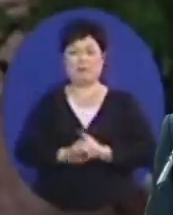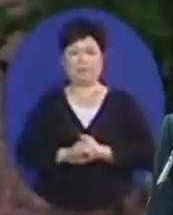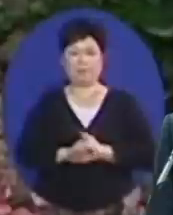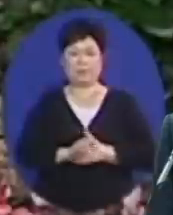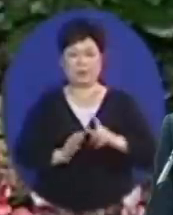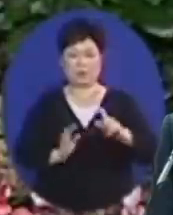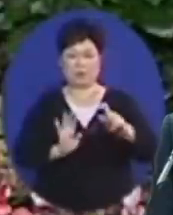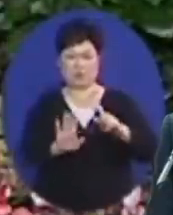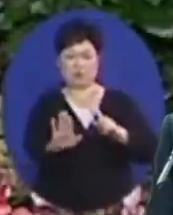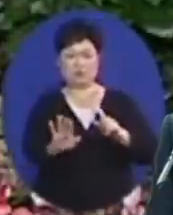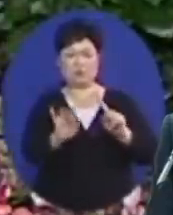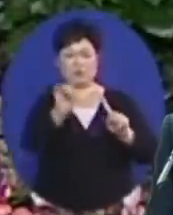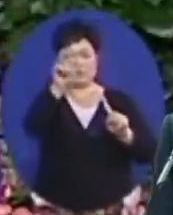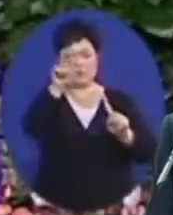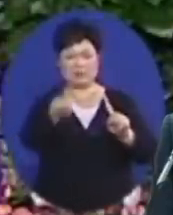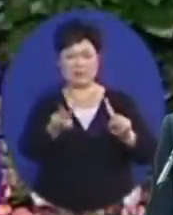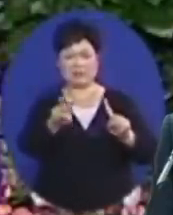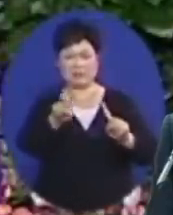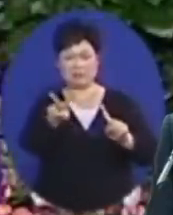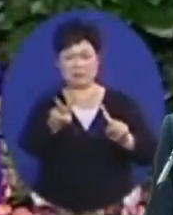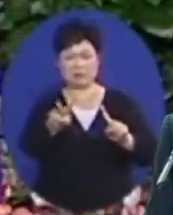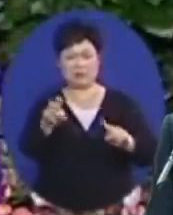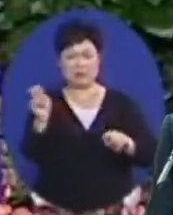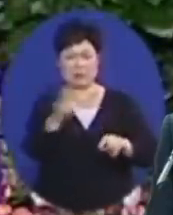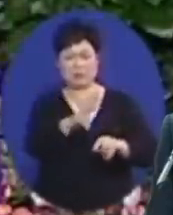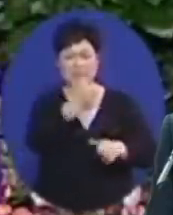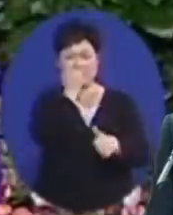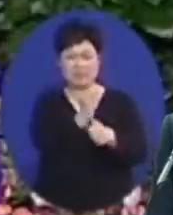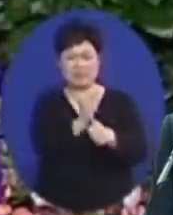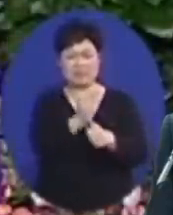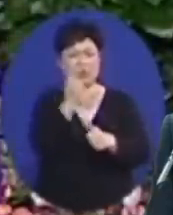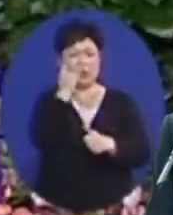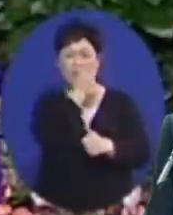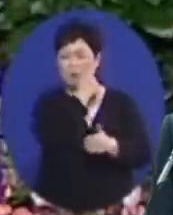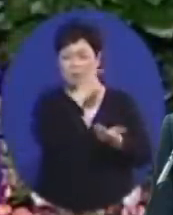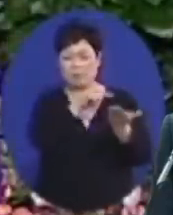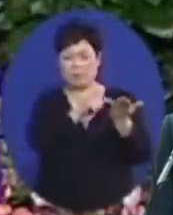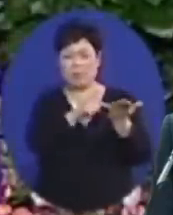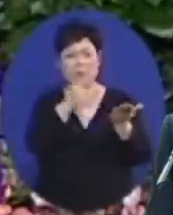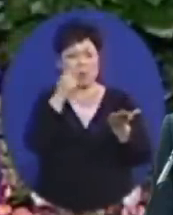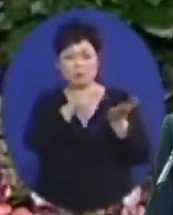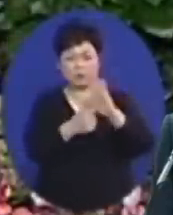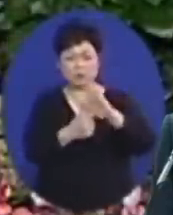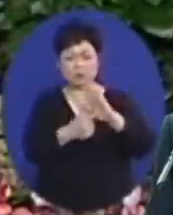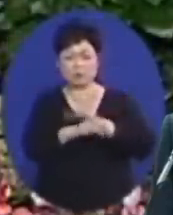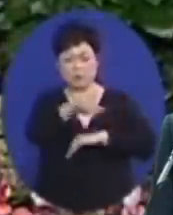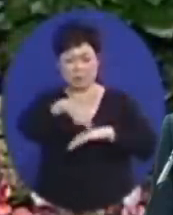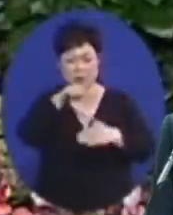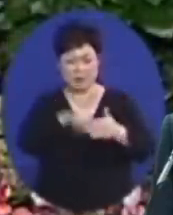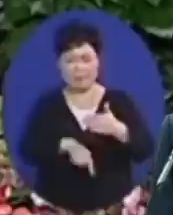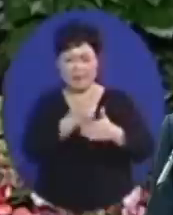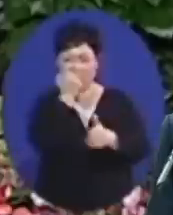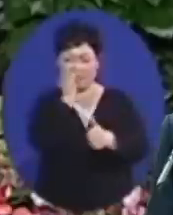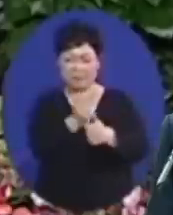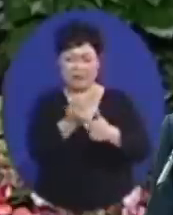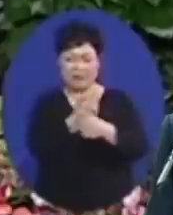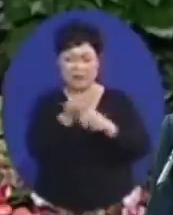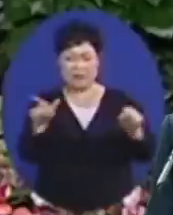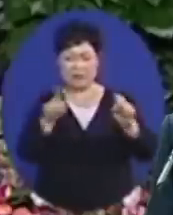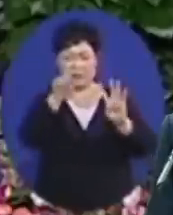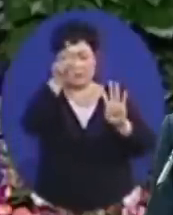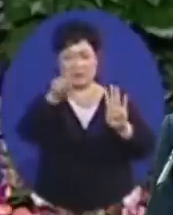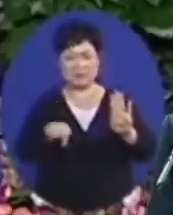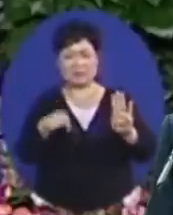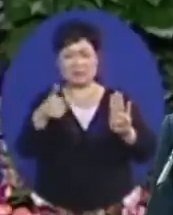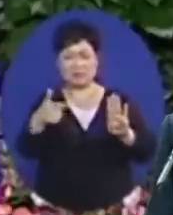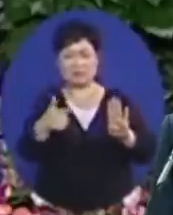고린도후서 1장 22절에 그가 또한 우리에게 인치시고 보증으로 우리 마음에 성령을 주시는 일, 성령의 반지인 것입니다. 갈라디아서 4장 6절에 너희가